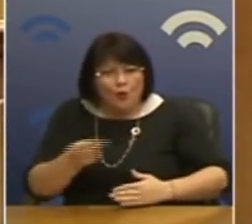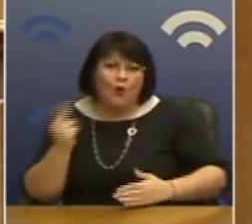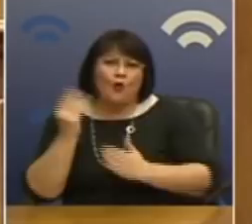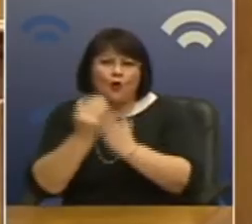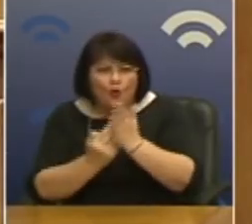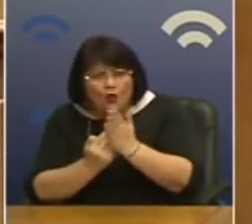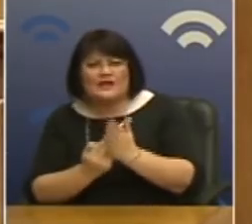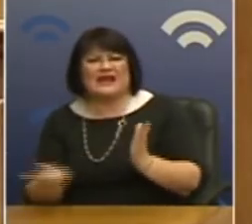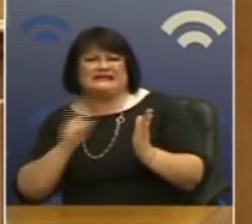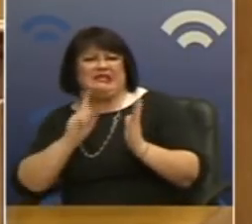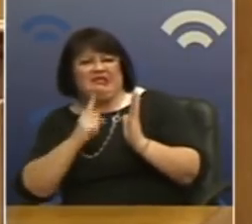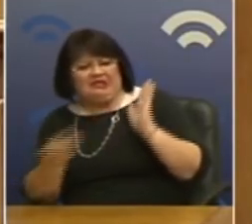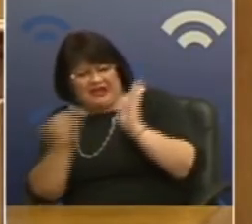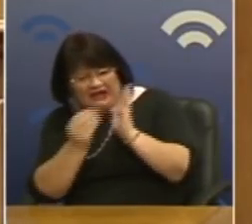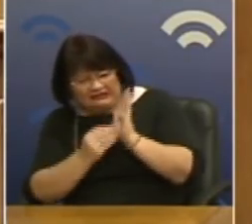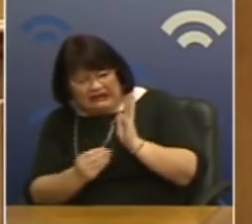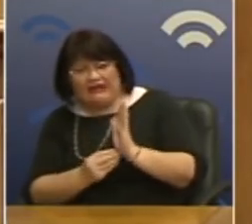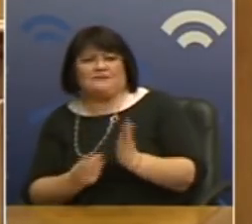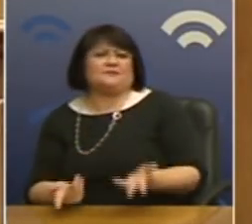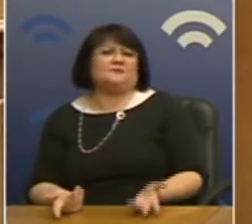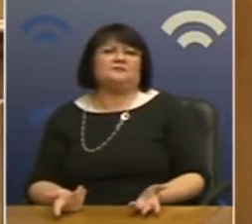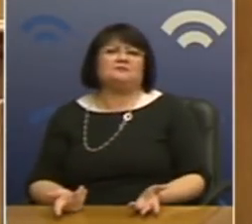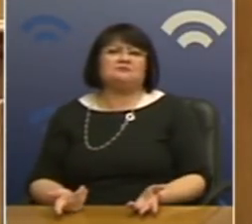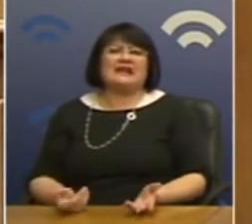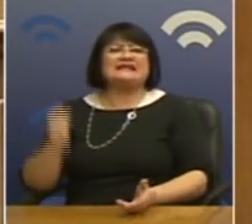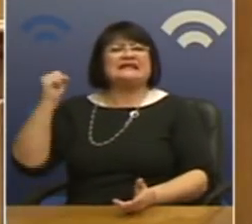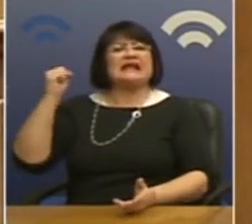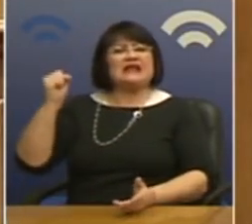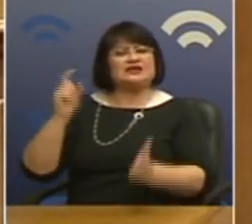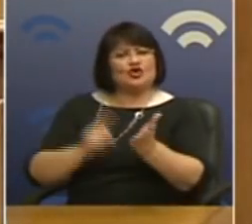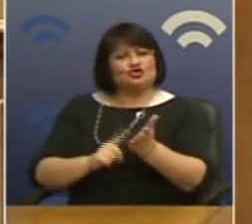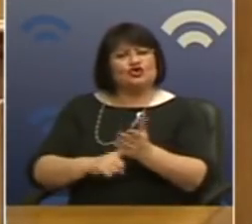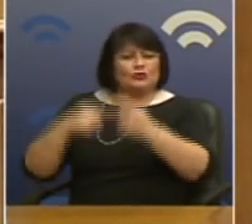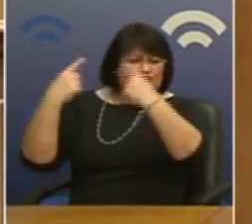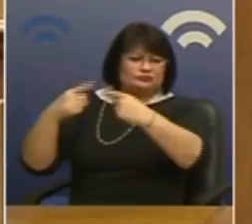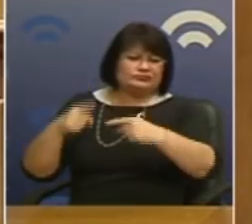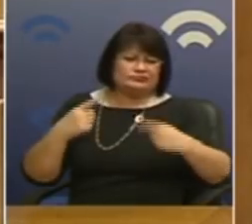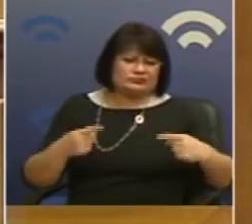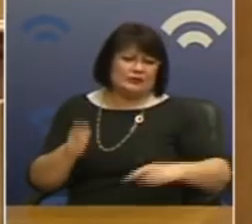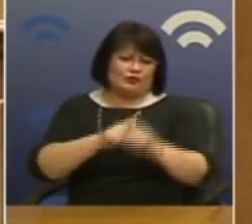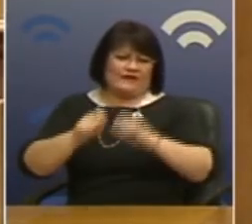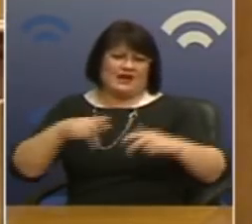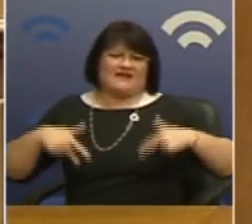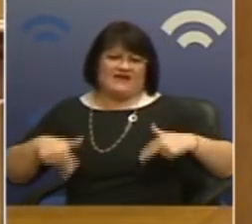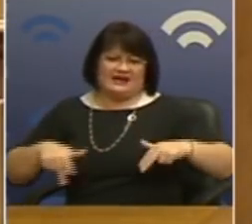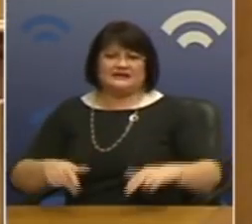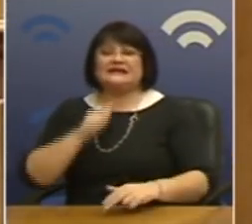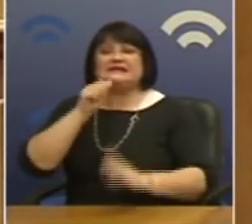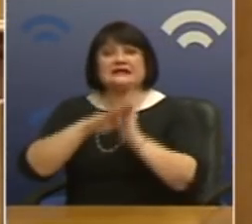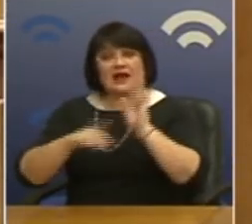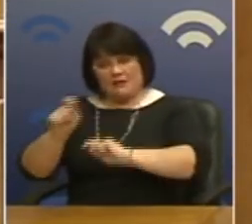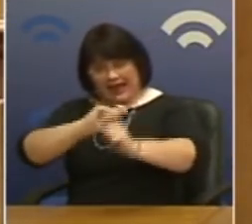διατάξεις που ενσωματώνει, όπως είναι επίσης ο συνδικαλιστικός νόμος και τόσα άλλα ακόμη. Η συνταγματική